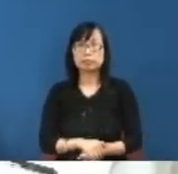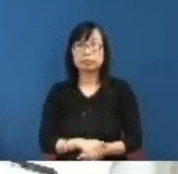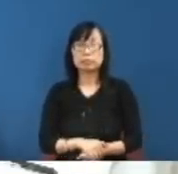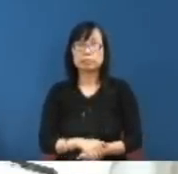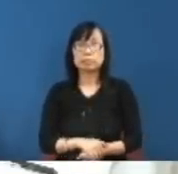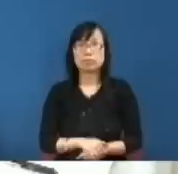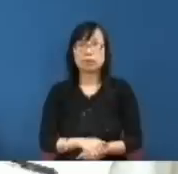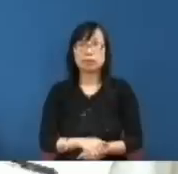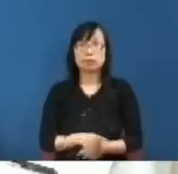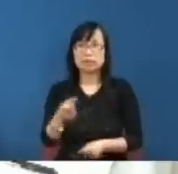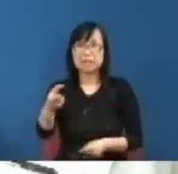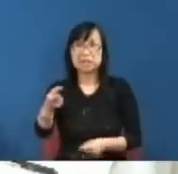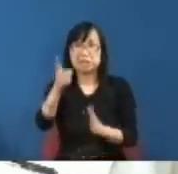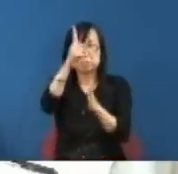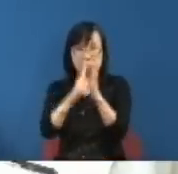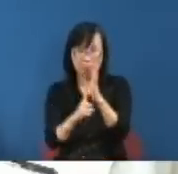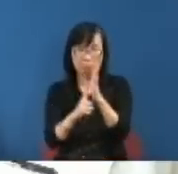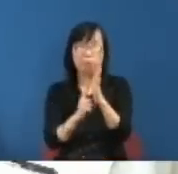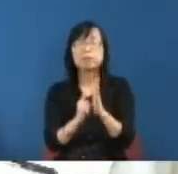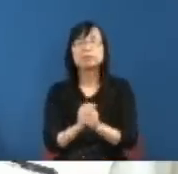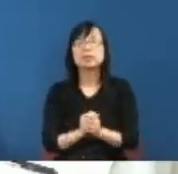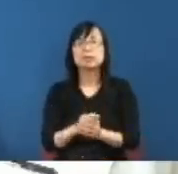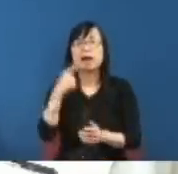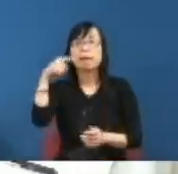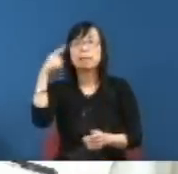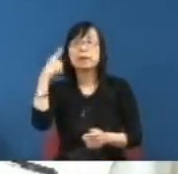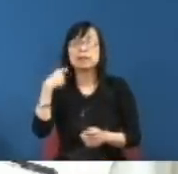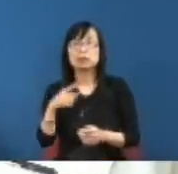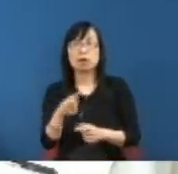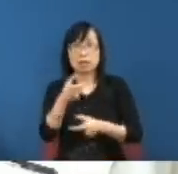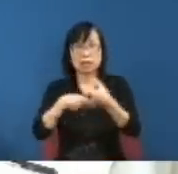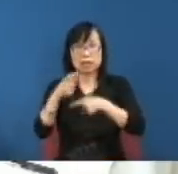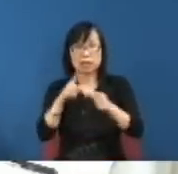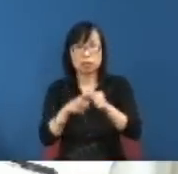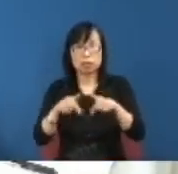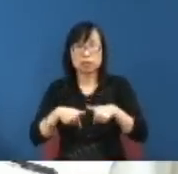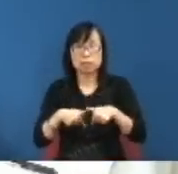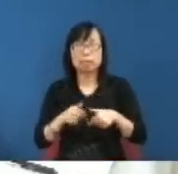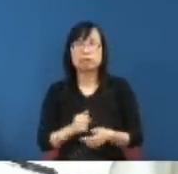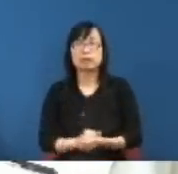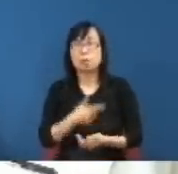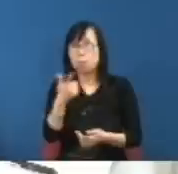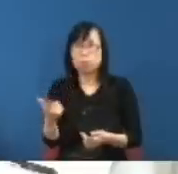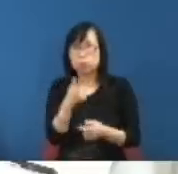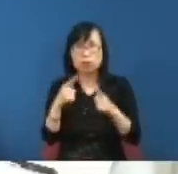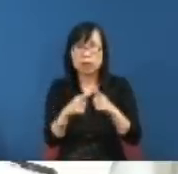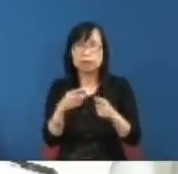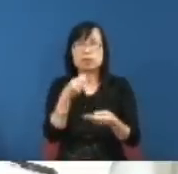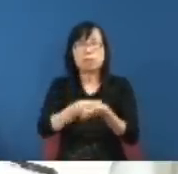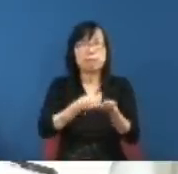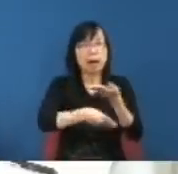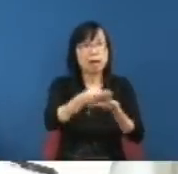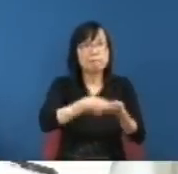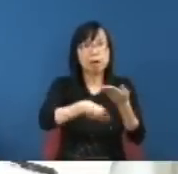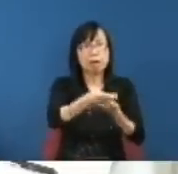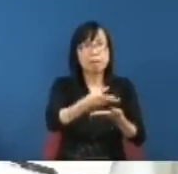幣值係向下跌啊嘛，因為美國係變咗經濟中心啊嘛，咁你好多人又要賣嘢俾佢，你賣嘢俾